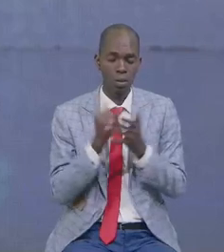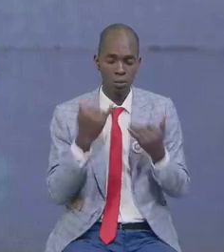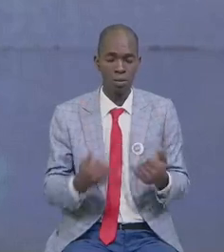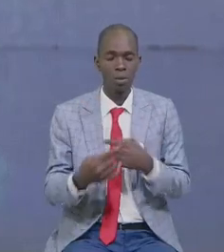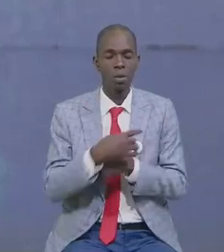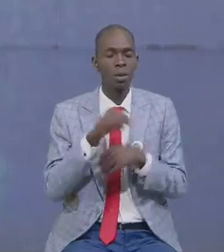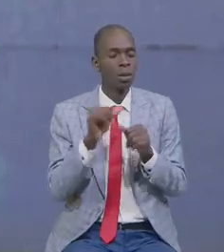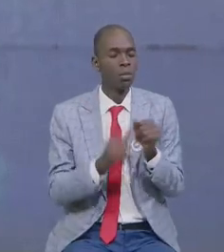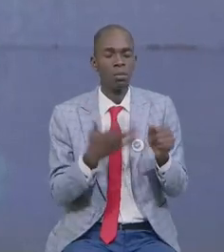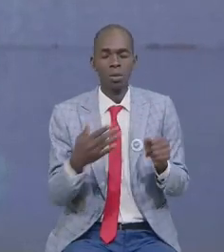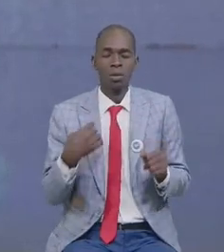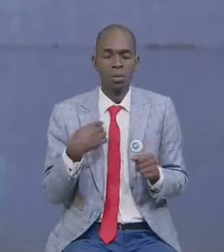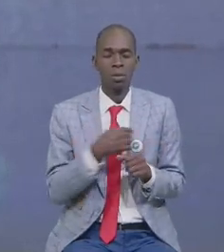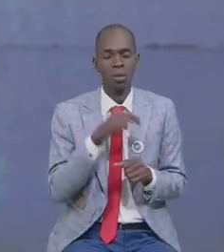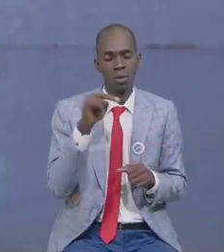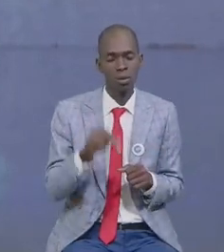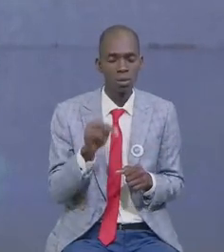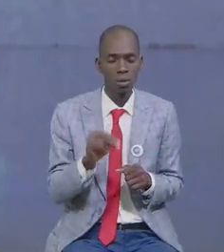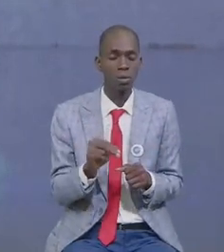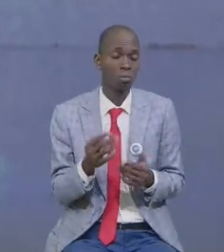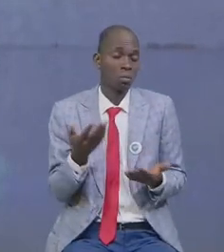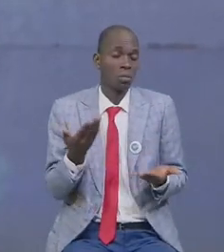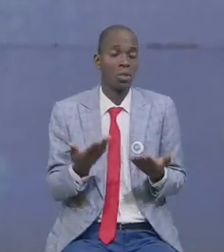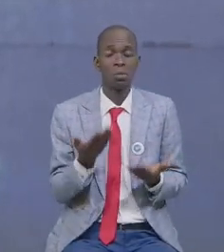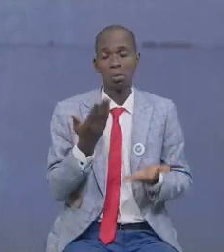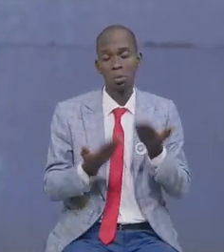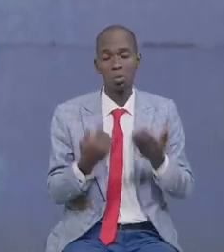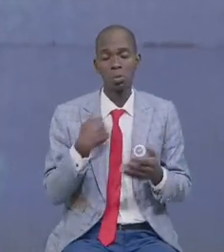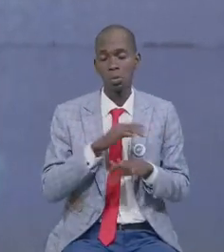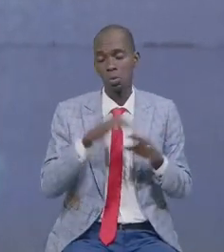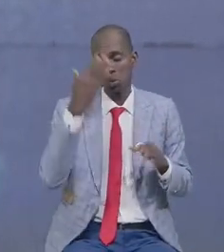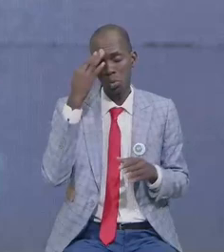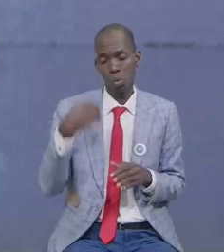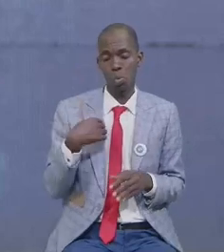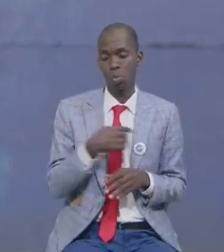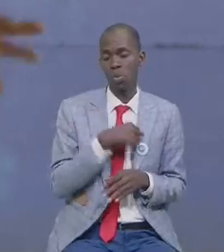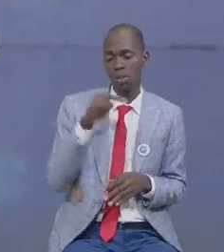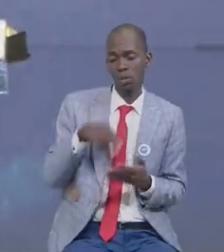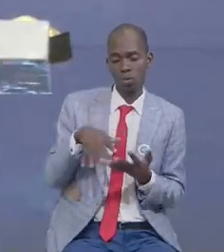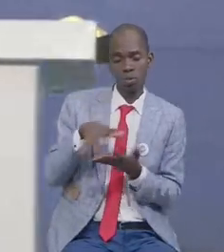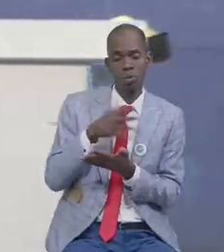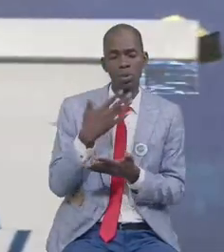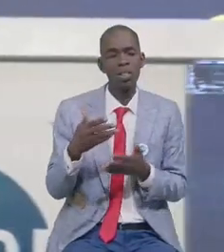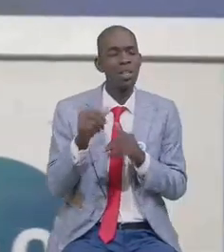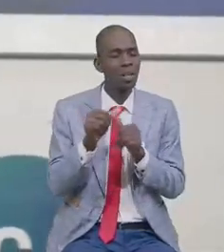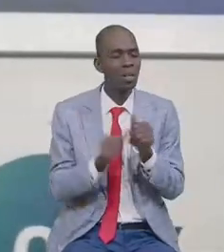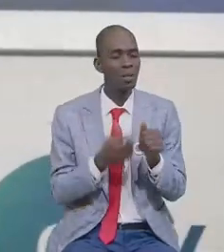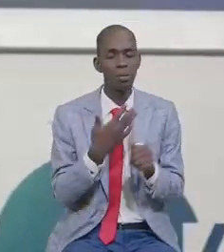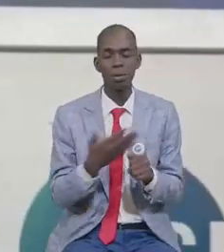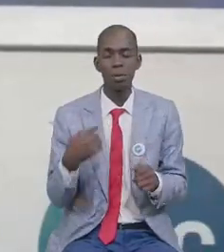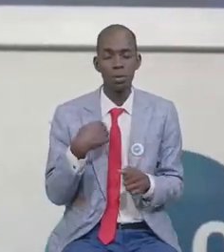ce dont nous avons besoin, même si nous ne savons pas que nous en avons besoin, tout ce dont nous avons